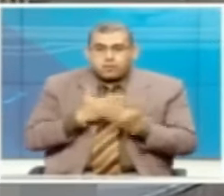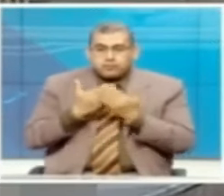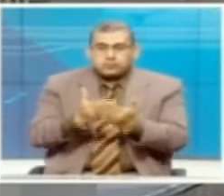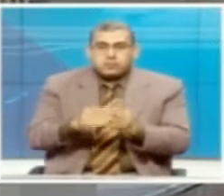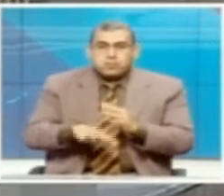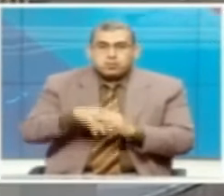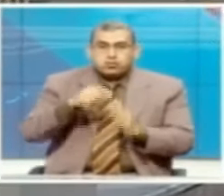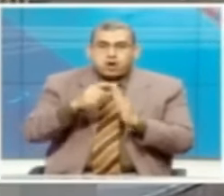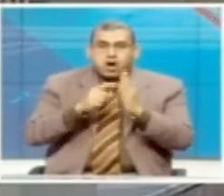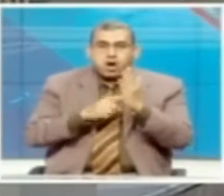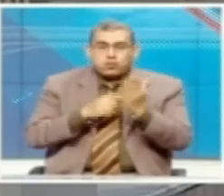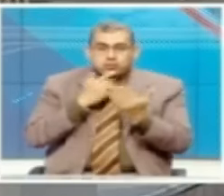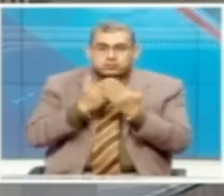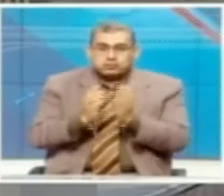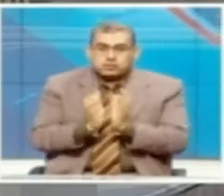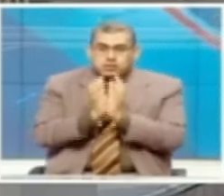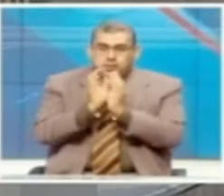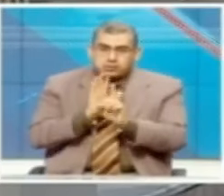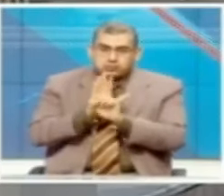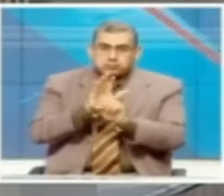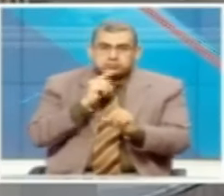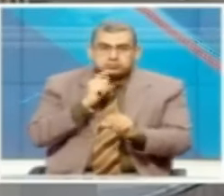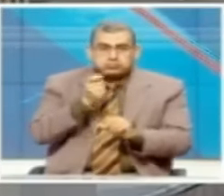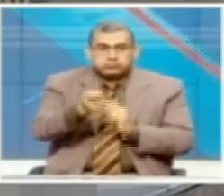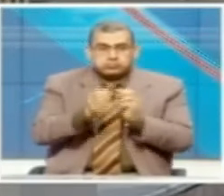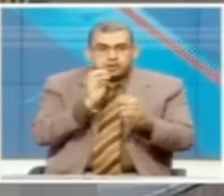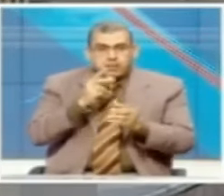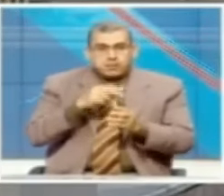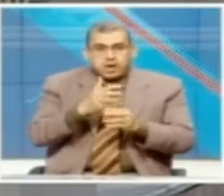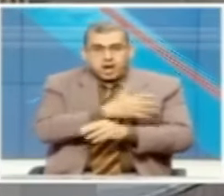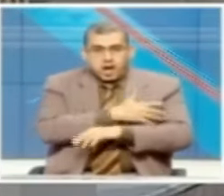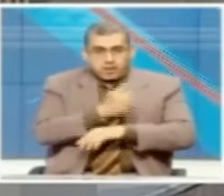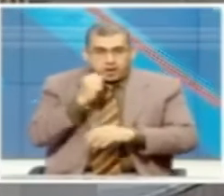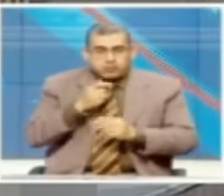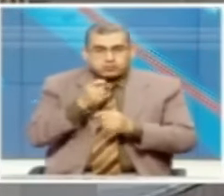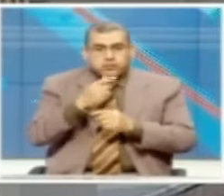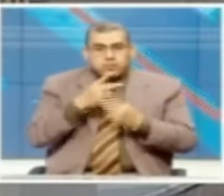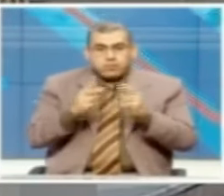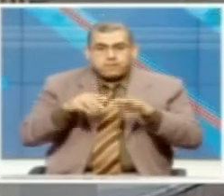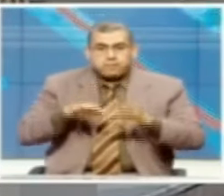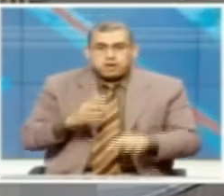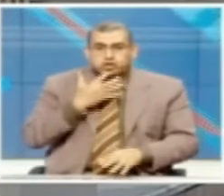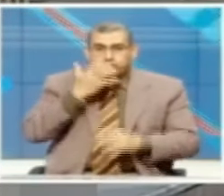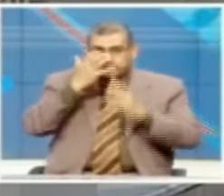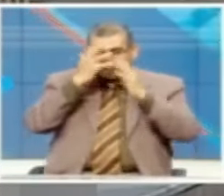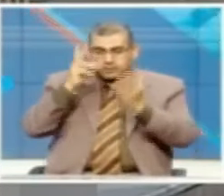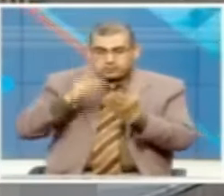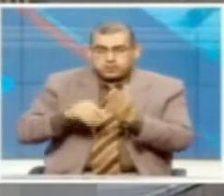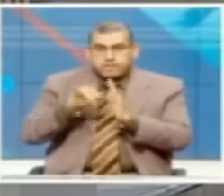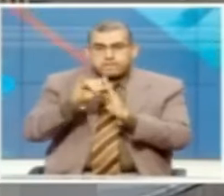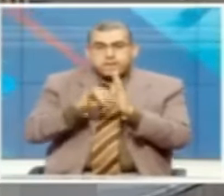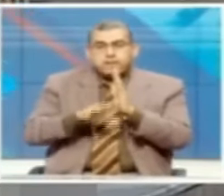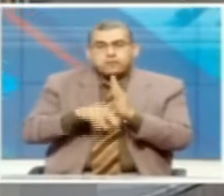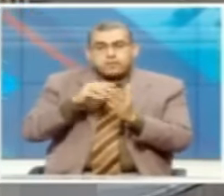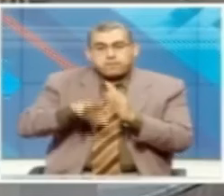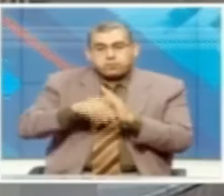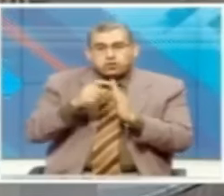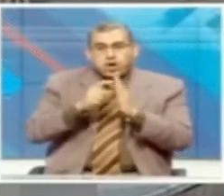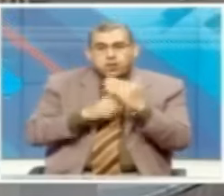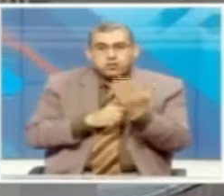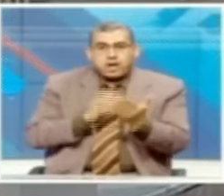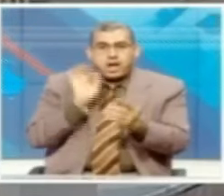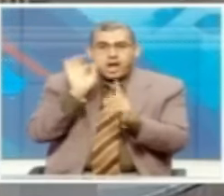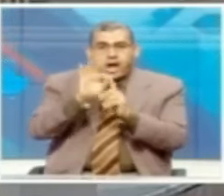قانون لإصدار قانون الضمان الاجتماعي والدعم النقدي. وعلى ذلك جاءت موافقة مجلس الشيوخ من حيث المبدأ على مشروع هذا القانون الذي